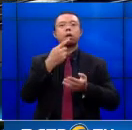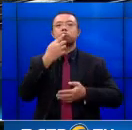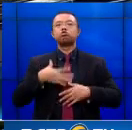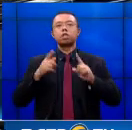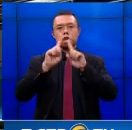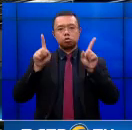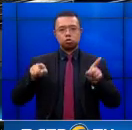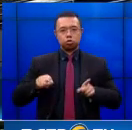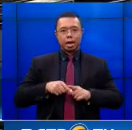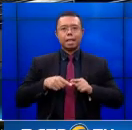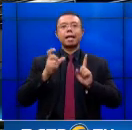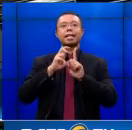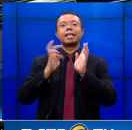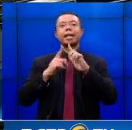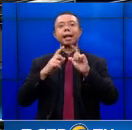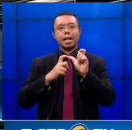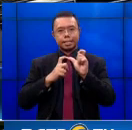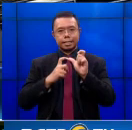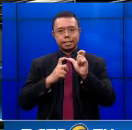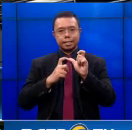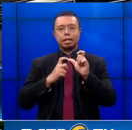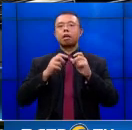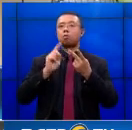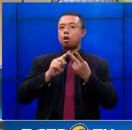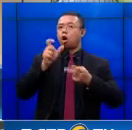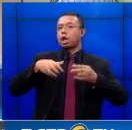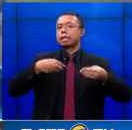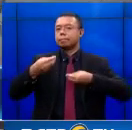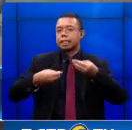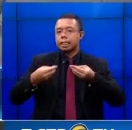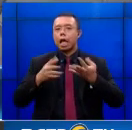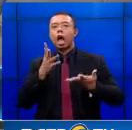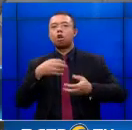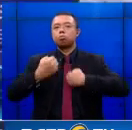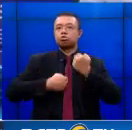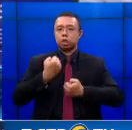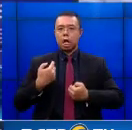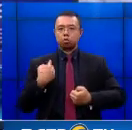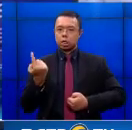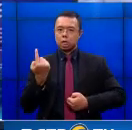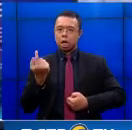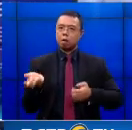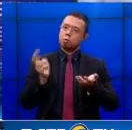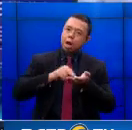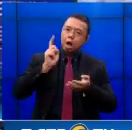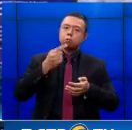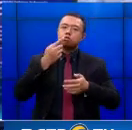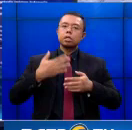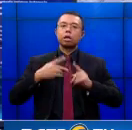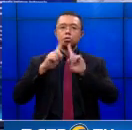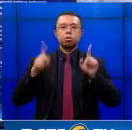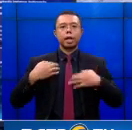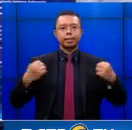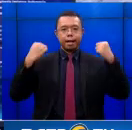syarat surat keterangan dinas dari instansi yang bersangkutan pebisnis atau pengusaha swasta para penumpang pun harus memiliki Surat